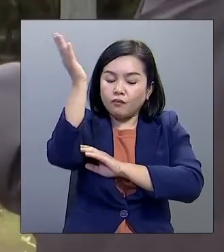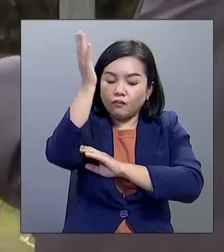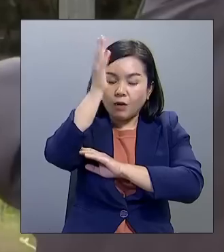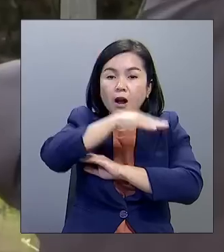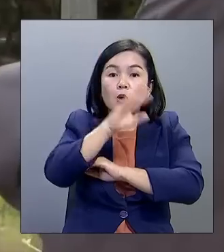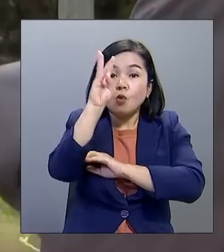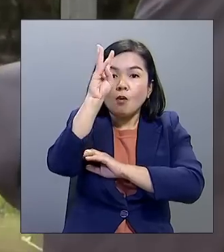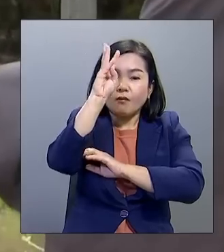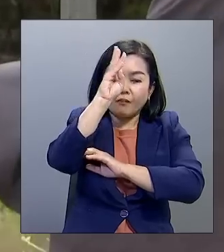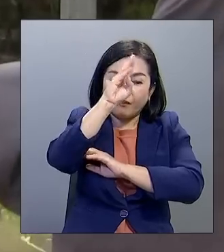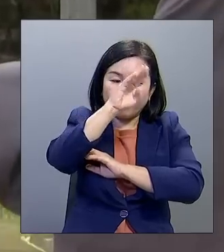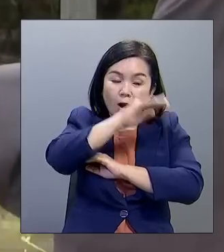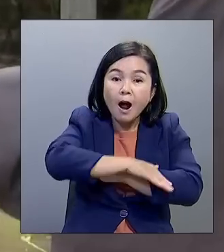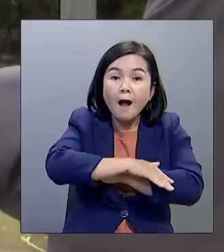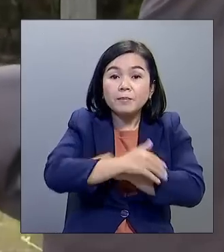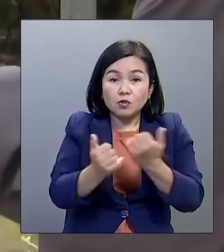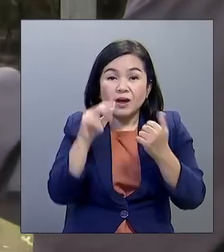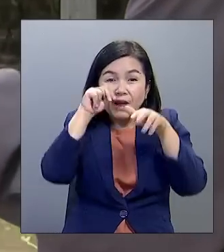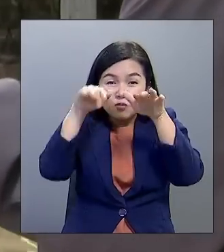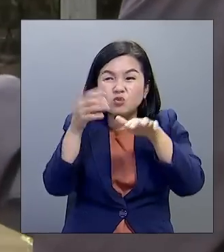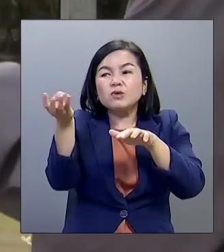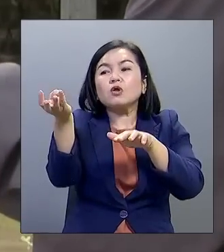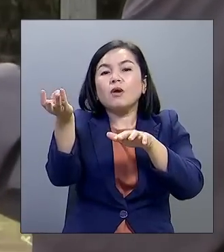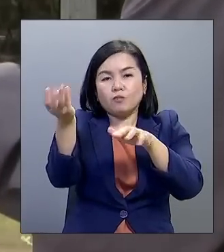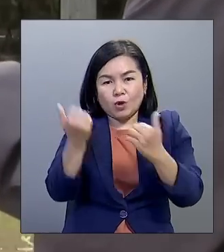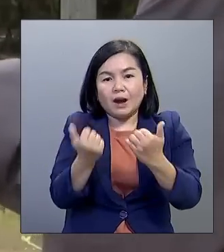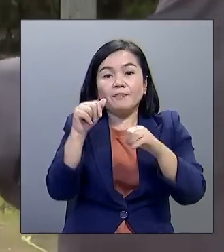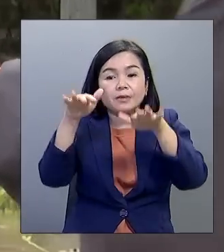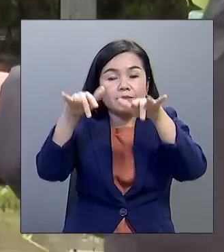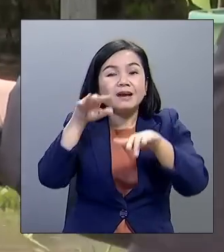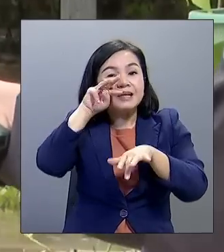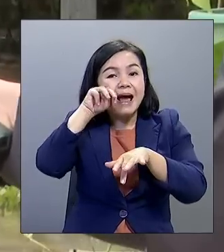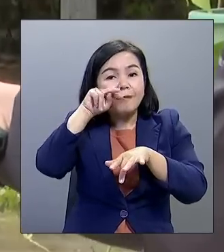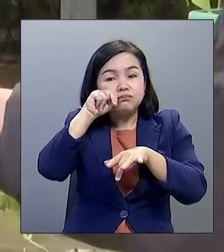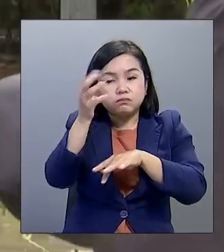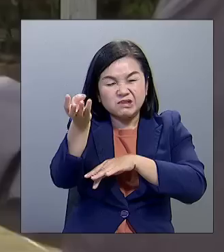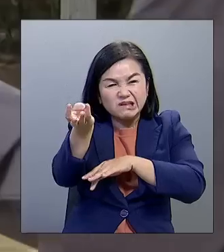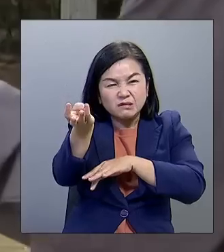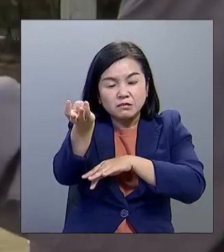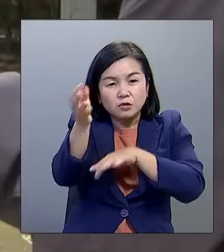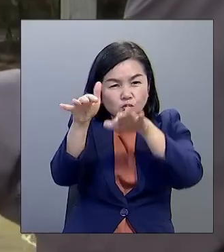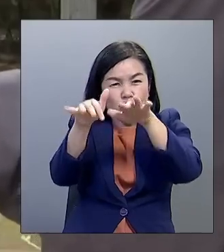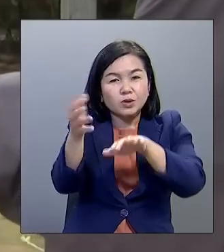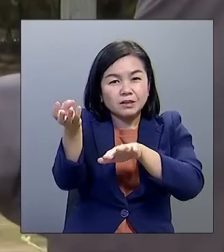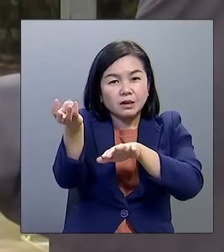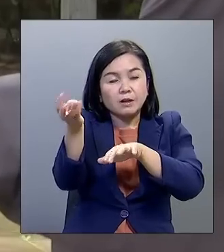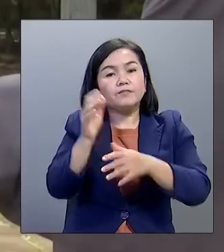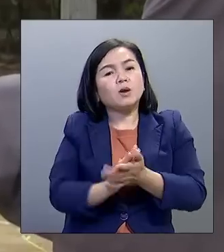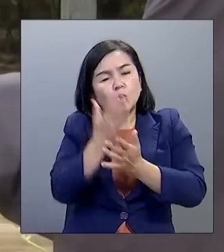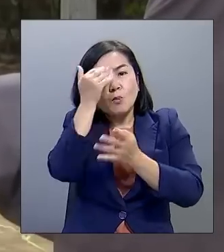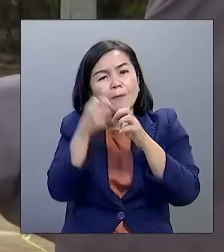อันนี้ถือว่าลดระดับลงบ้าง อันนี้ลดลงนิดหน่อยแล้วค่ะ อ ัน นี้เราคิดว่ามันเกิดจาก สาเ